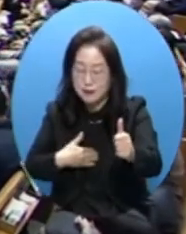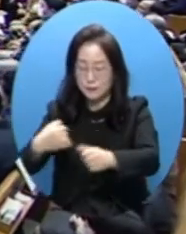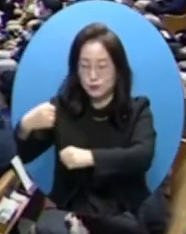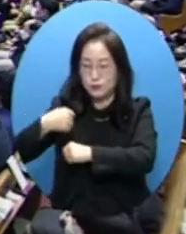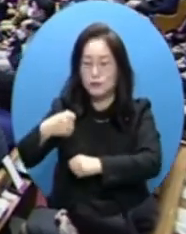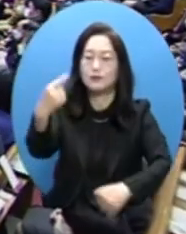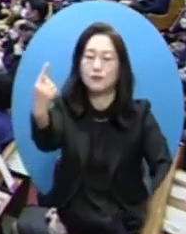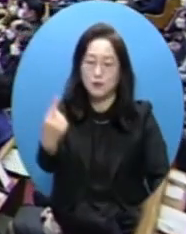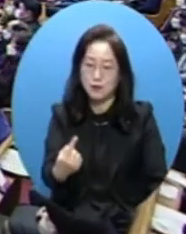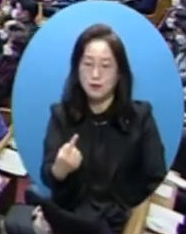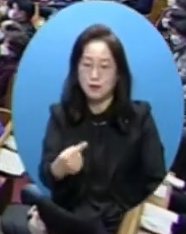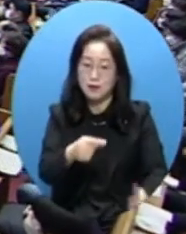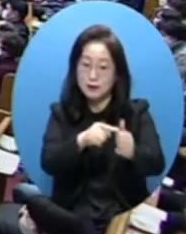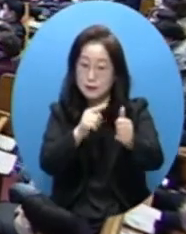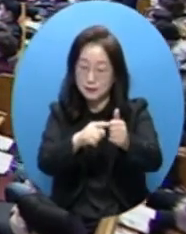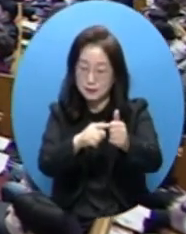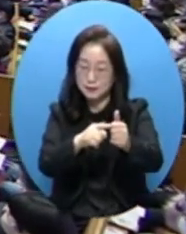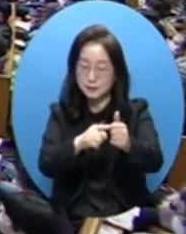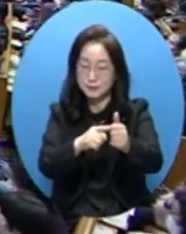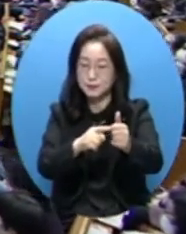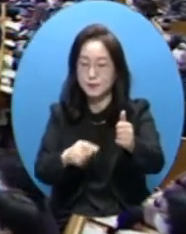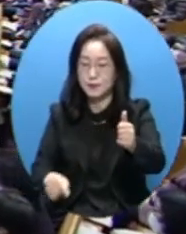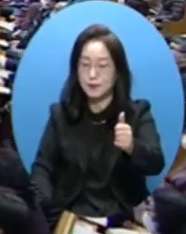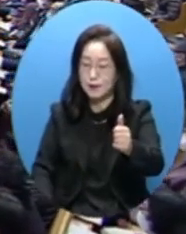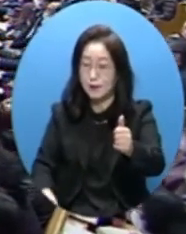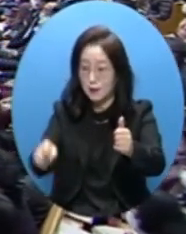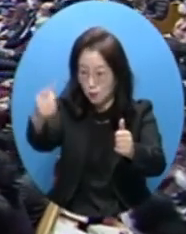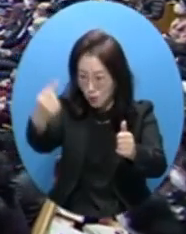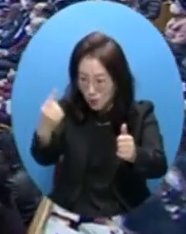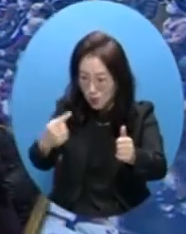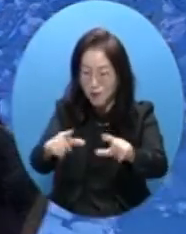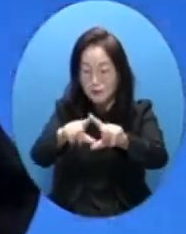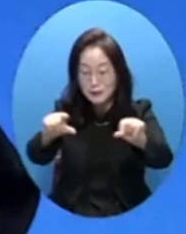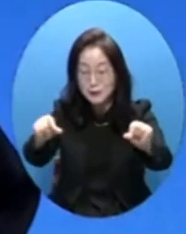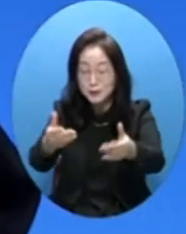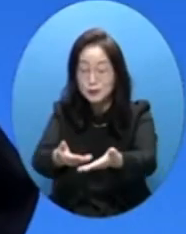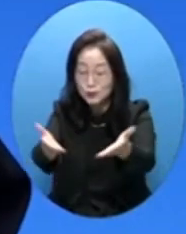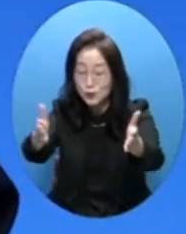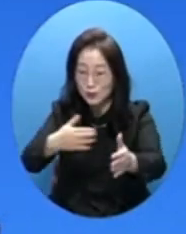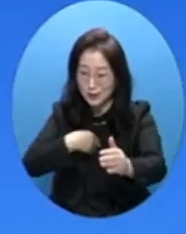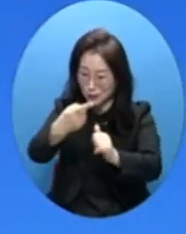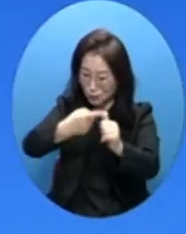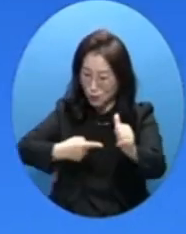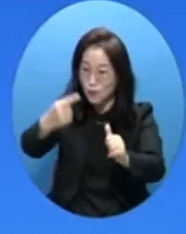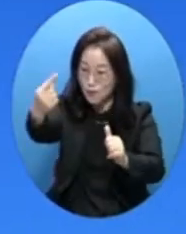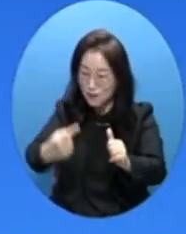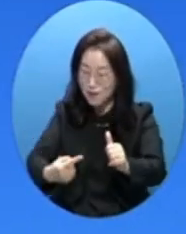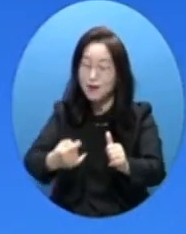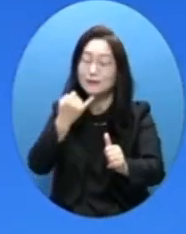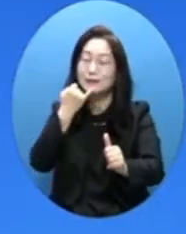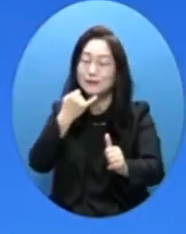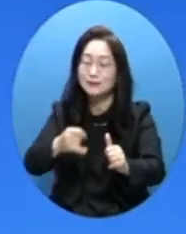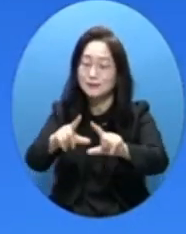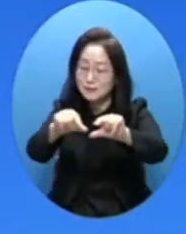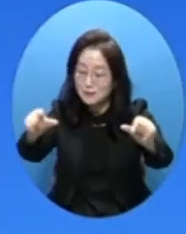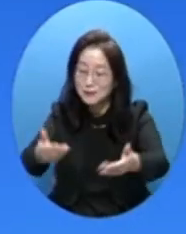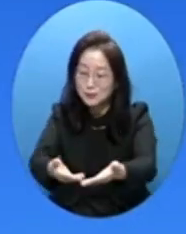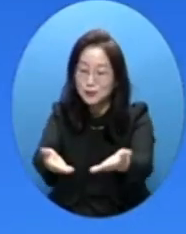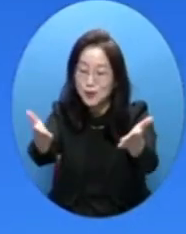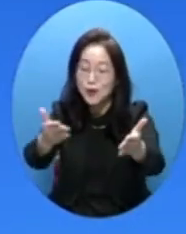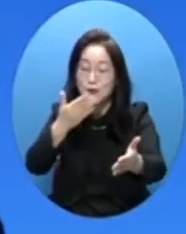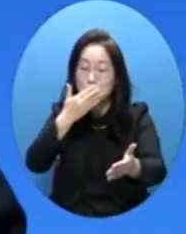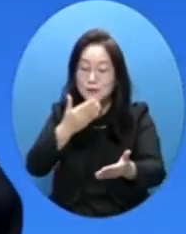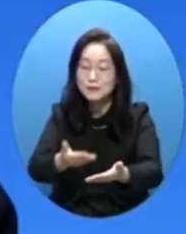때 폴리카 감독이 그들에게 음식을 차려주면서 자기를 죽이려고 찾아온 사람들에게 음식을 차려주면서